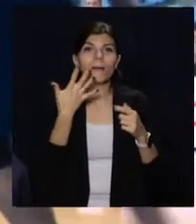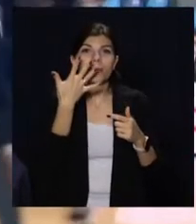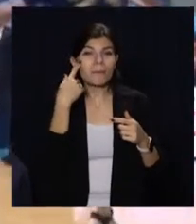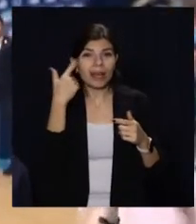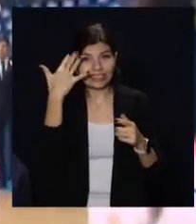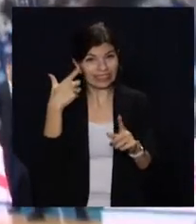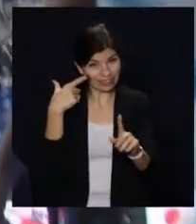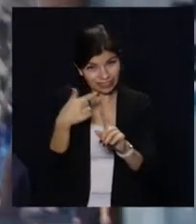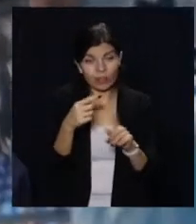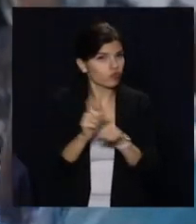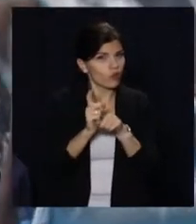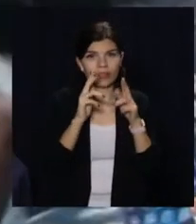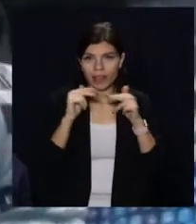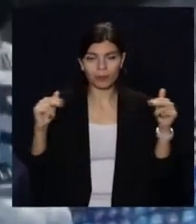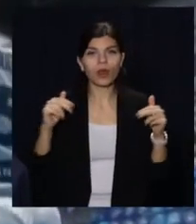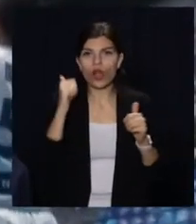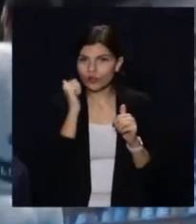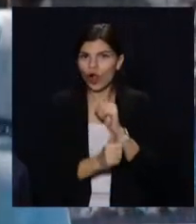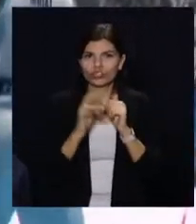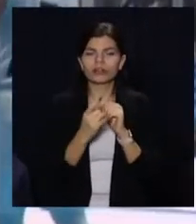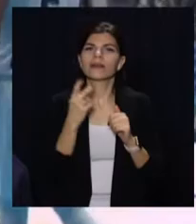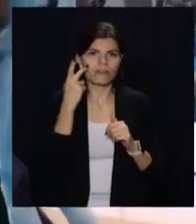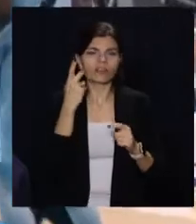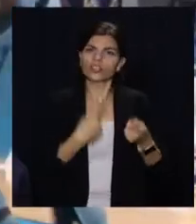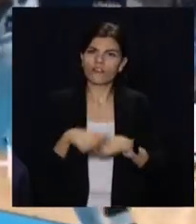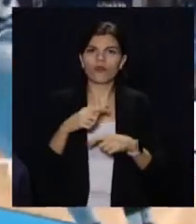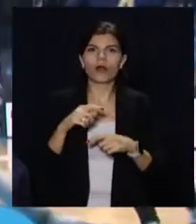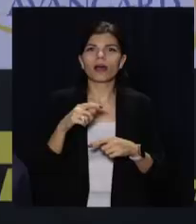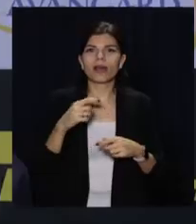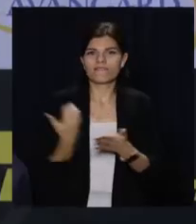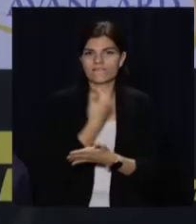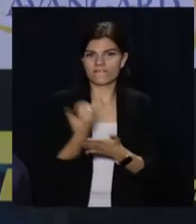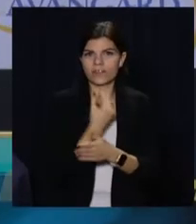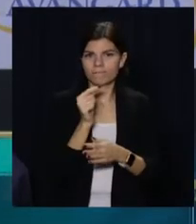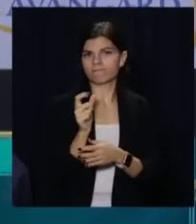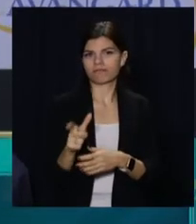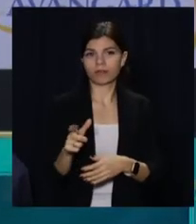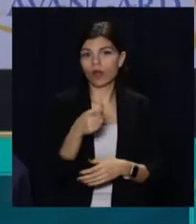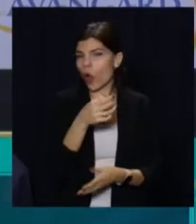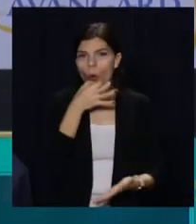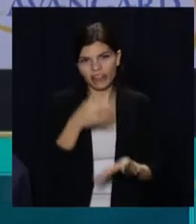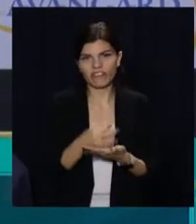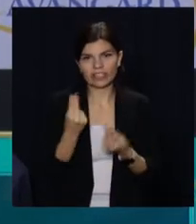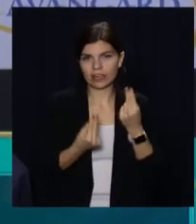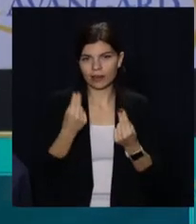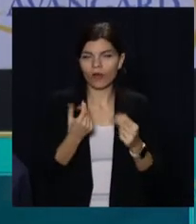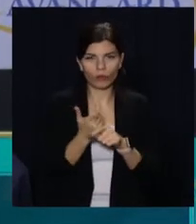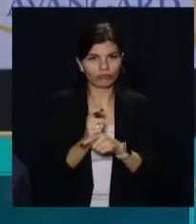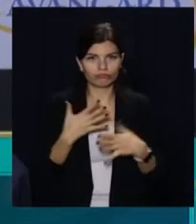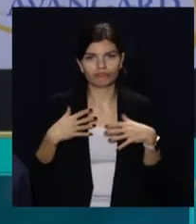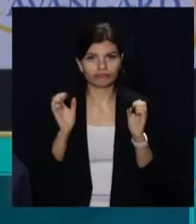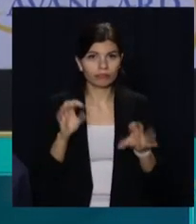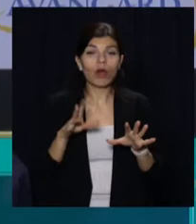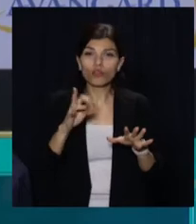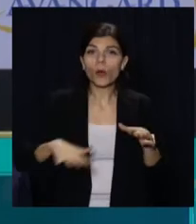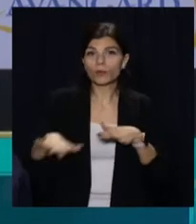очок. Однак дніпряни кожного разу знову повертали собі ігрову перевагу. Відповідально підходили до гри, але на